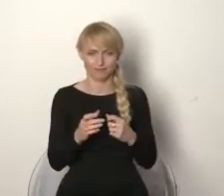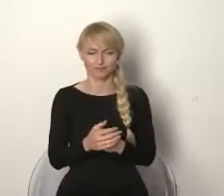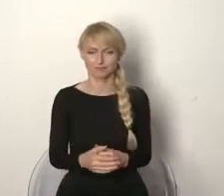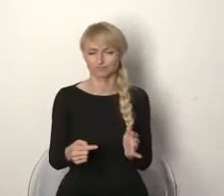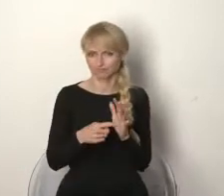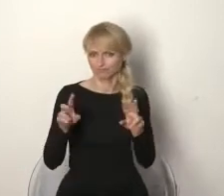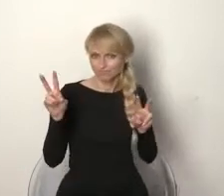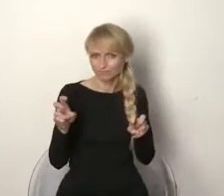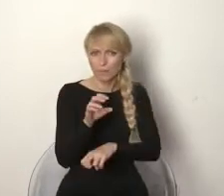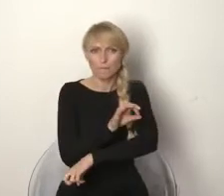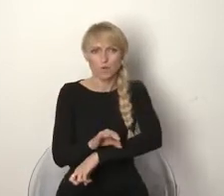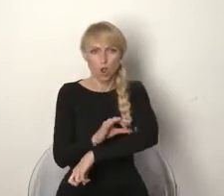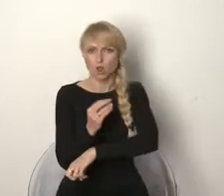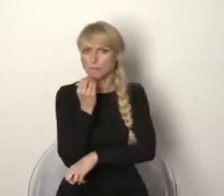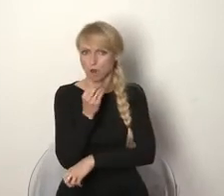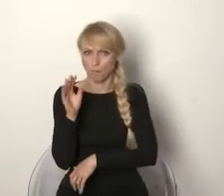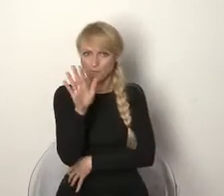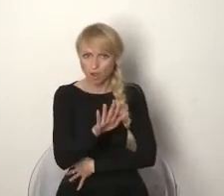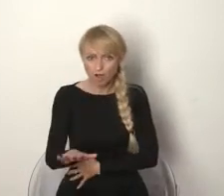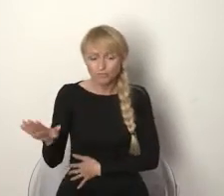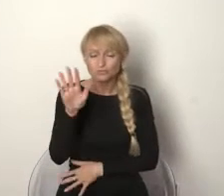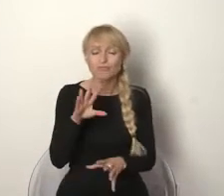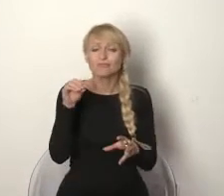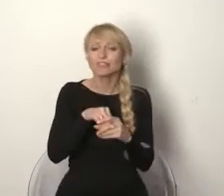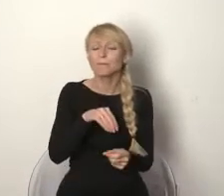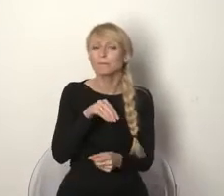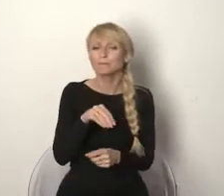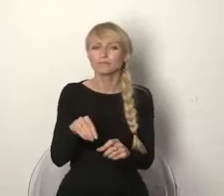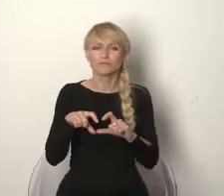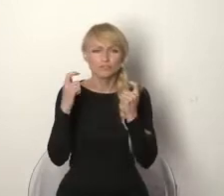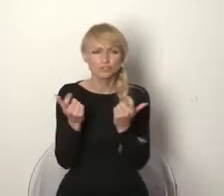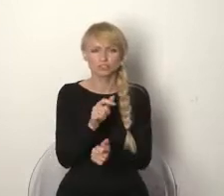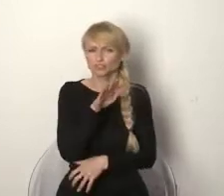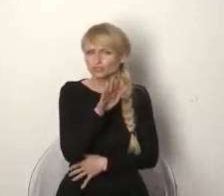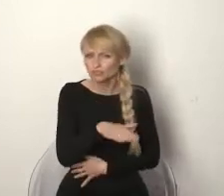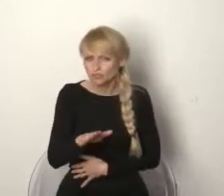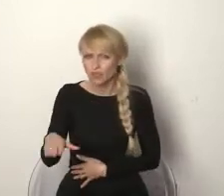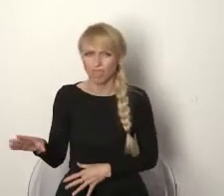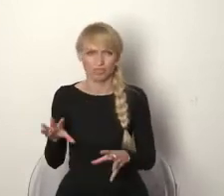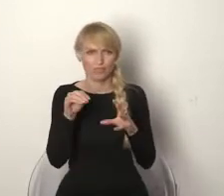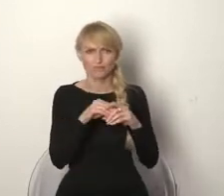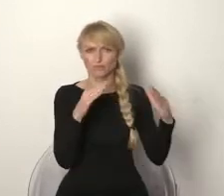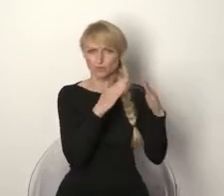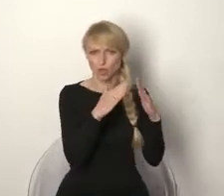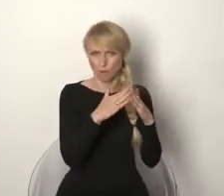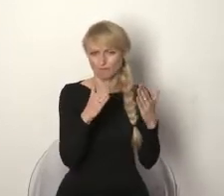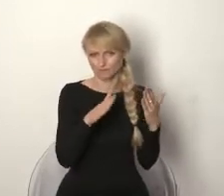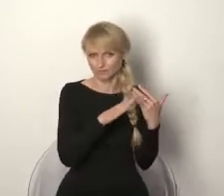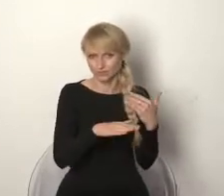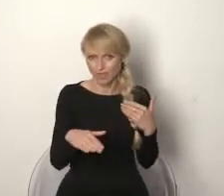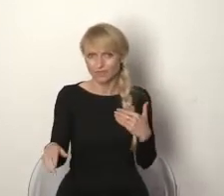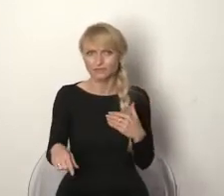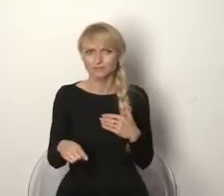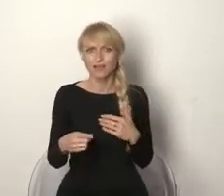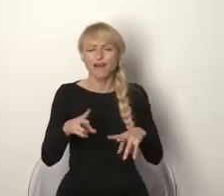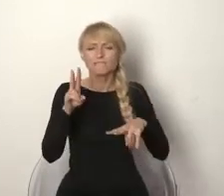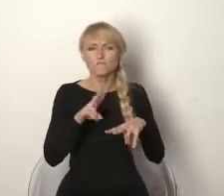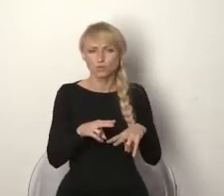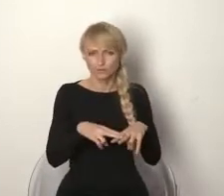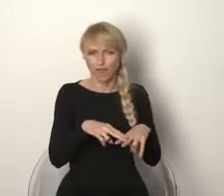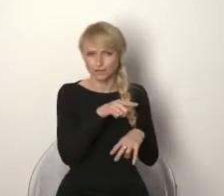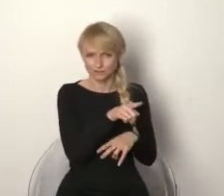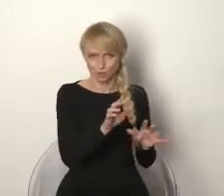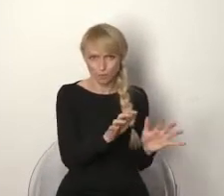na Pomorzu, w ramach którego dzieci, wszystkie dzieci podopieczne tych trzech fundacji, to jest niespełna